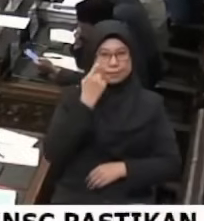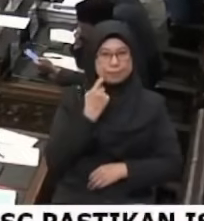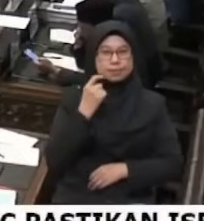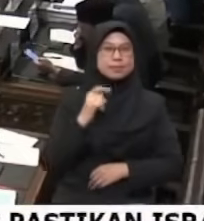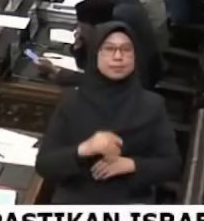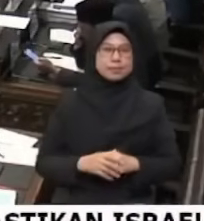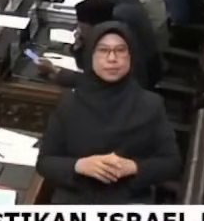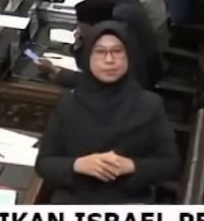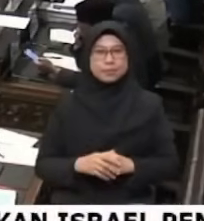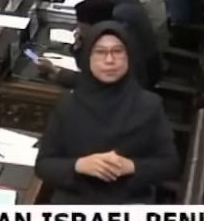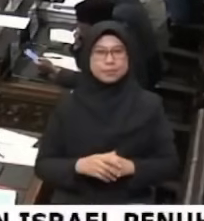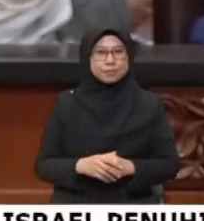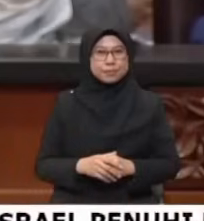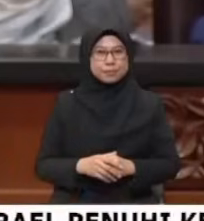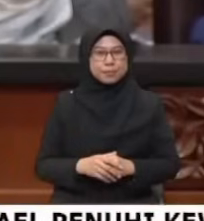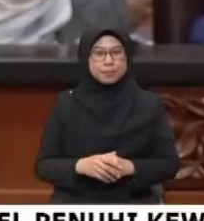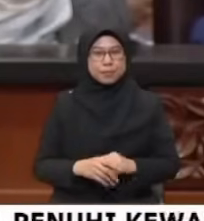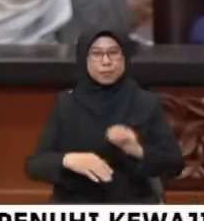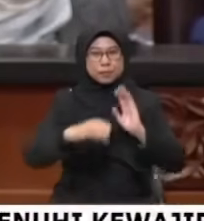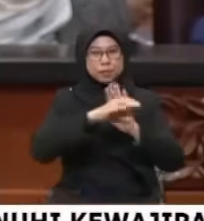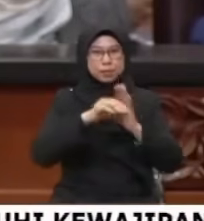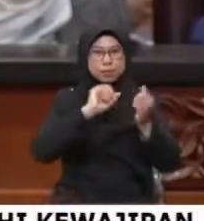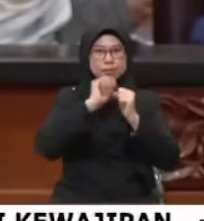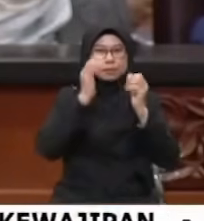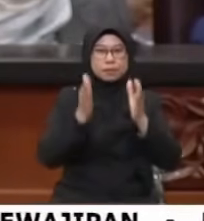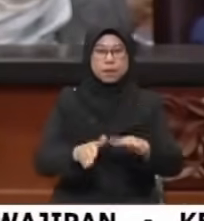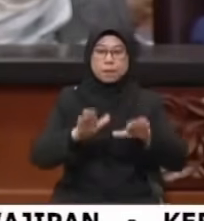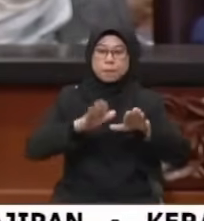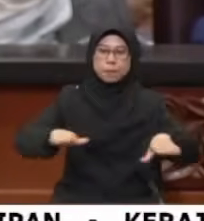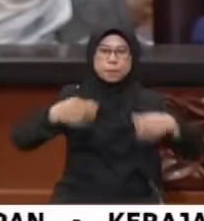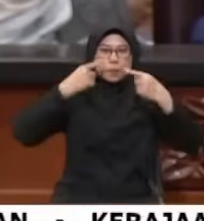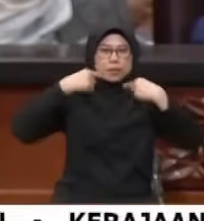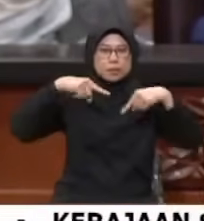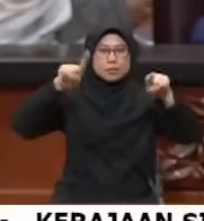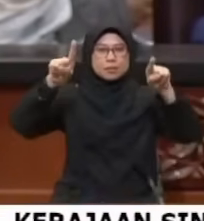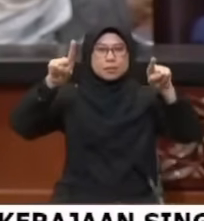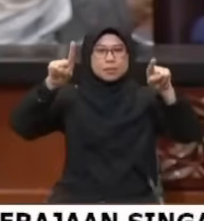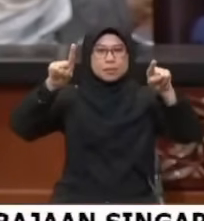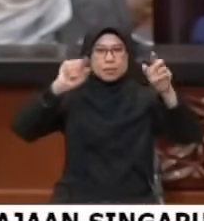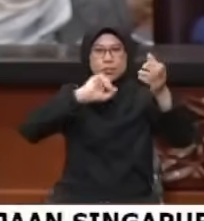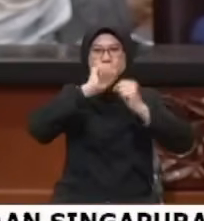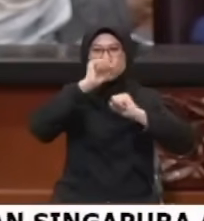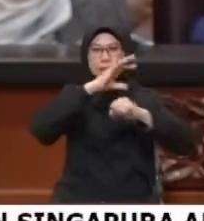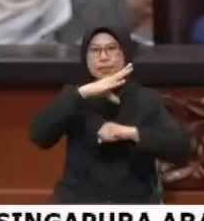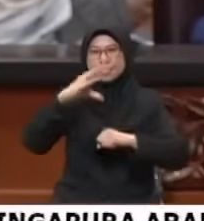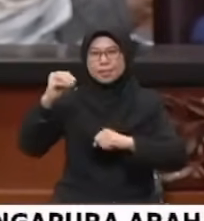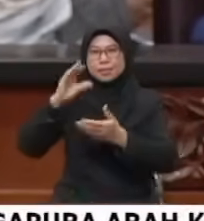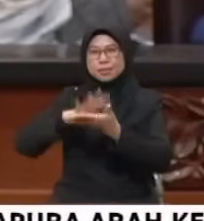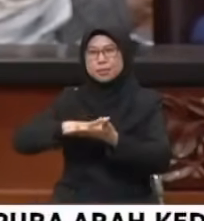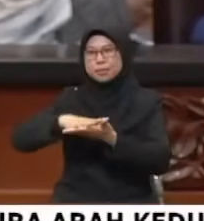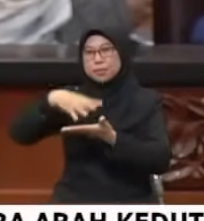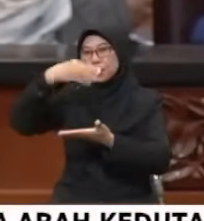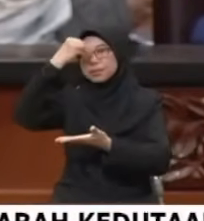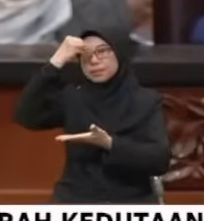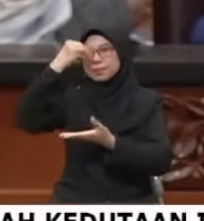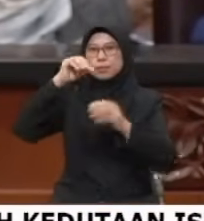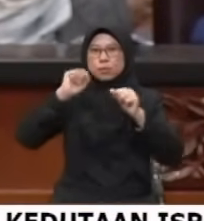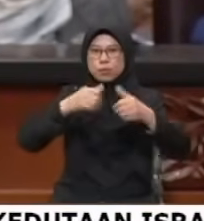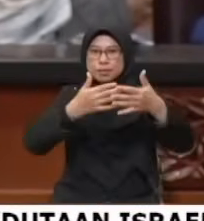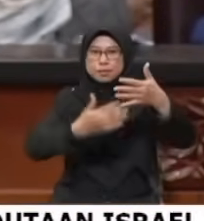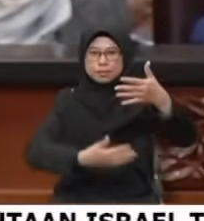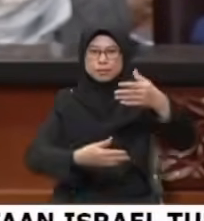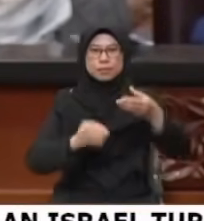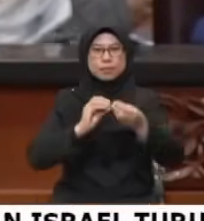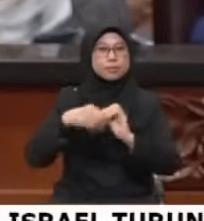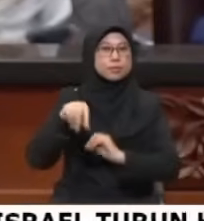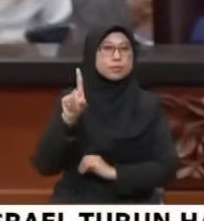berhormat Senator contoh atlet murid yang cemerlang dalam sukan dan akademik bolehlah kita senaraikan beberapa